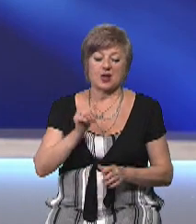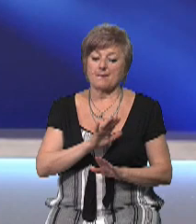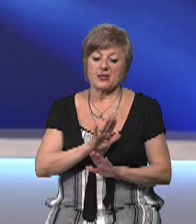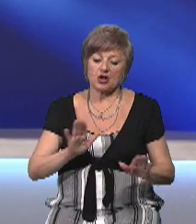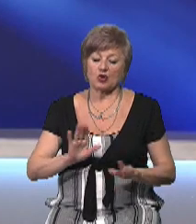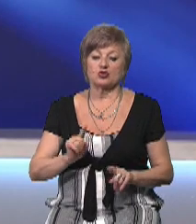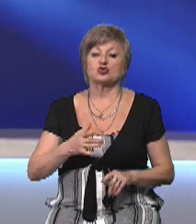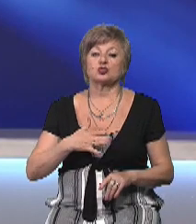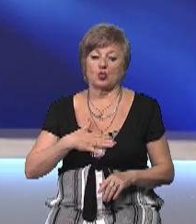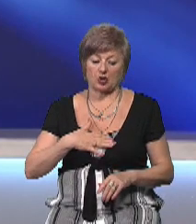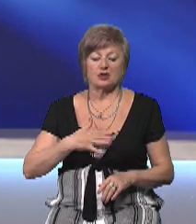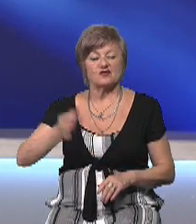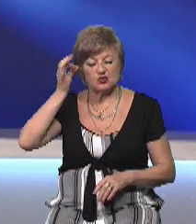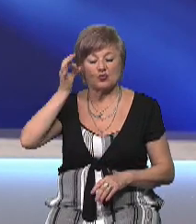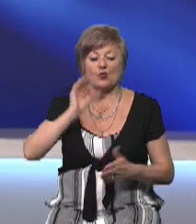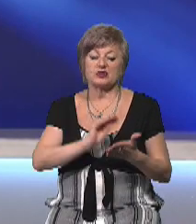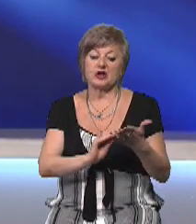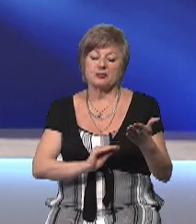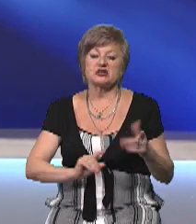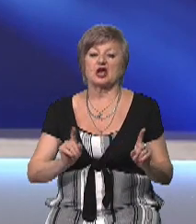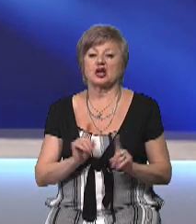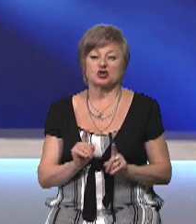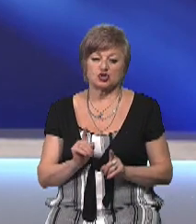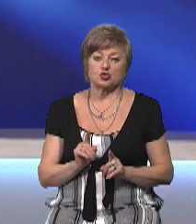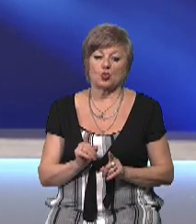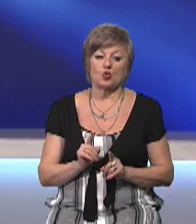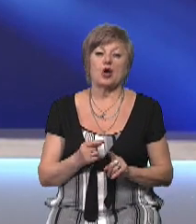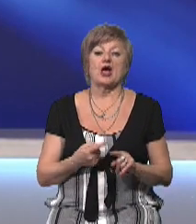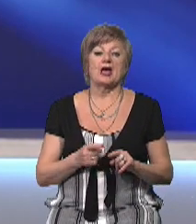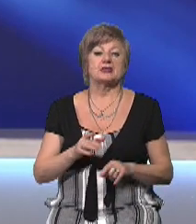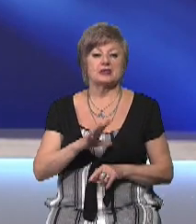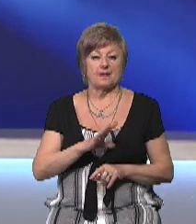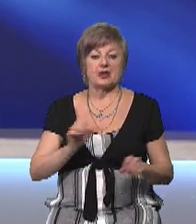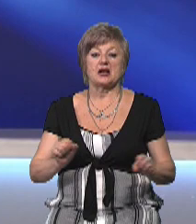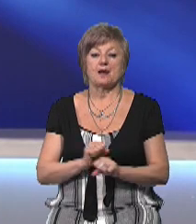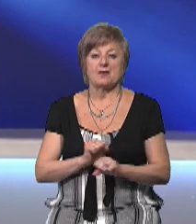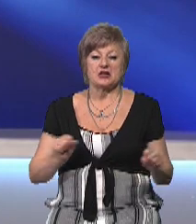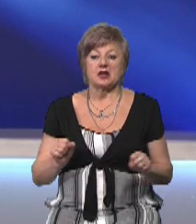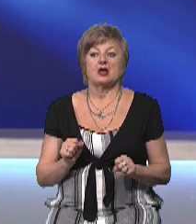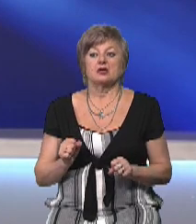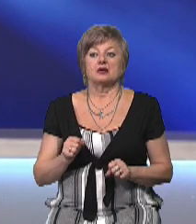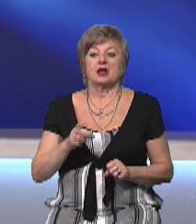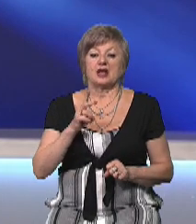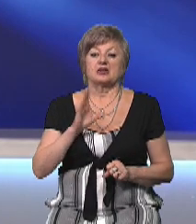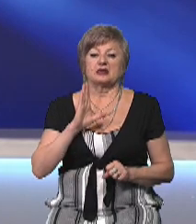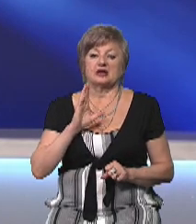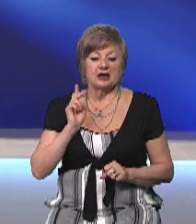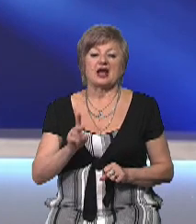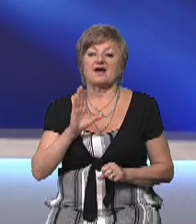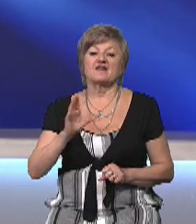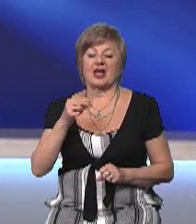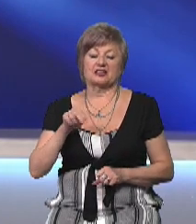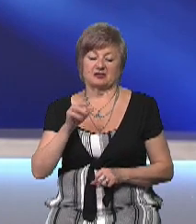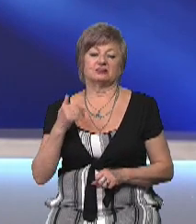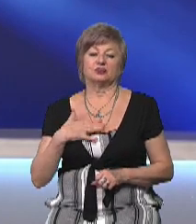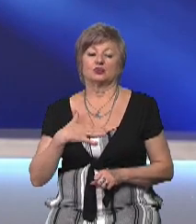дійсно, що це в своїх спогадах вони про це писали, про те, що це були підірвані НКВДистами, так, і